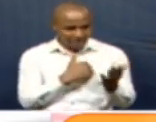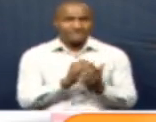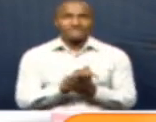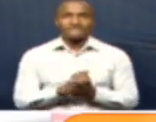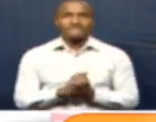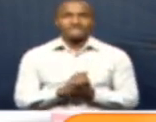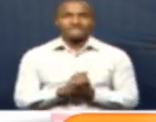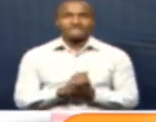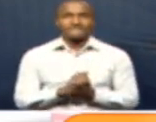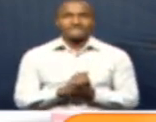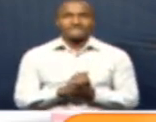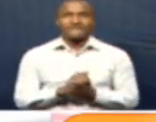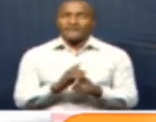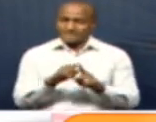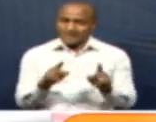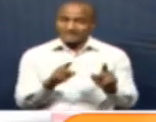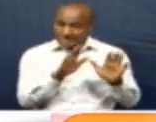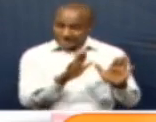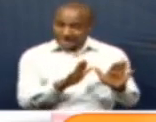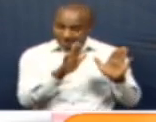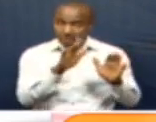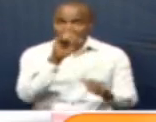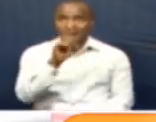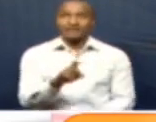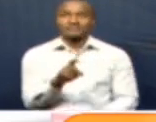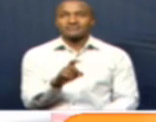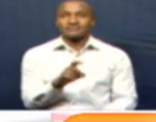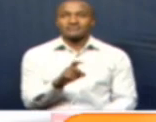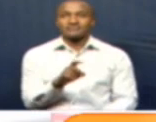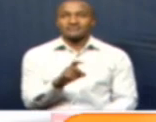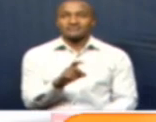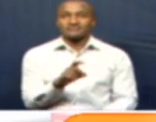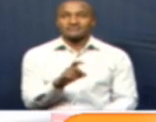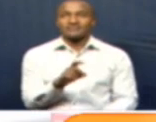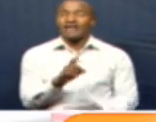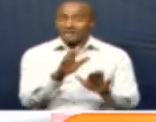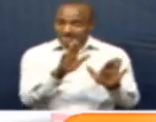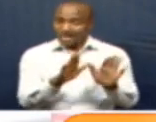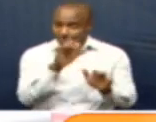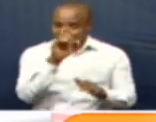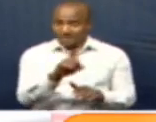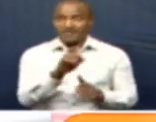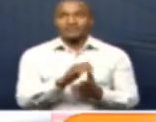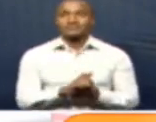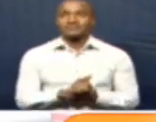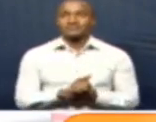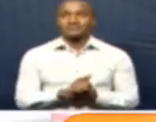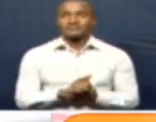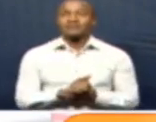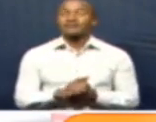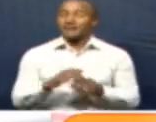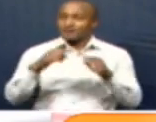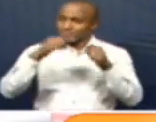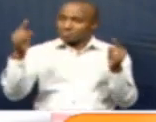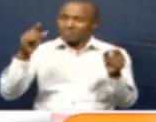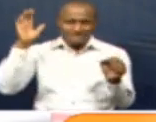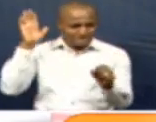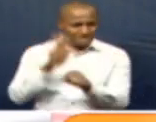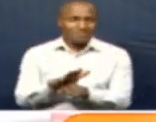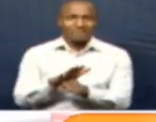Lakini usijue upanga. Panga vizuri. Iko maneno. Uko na maadui wengi huko nje.